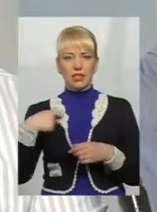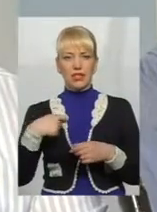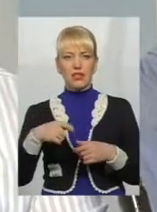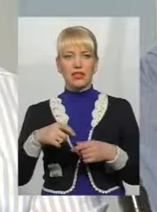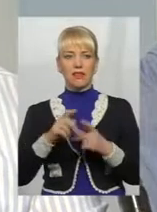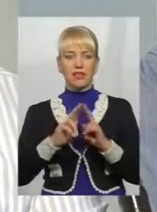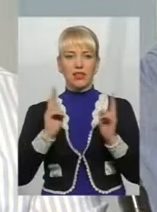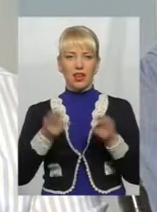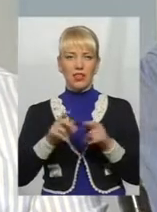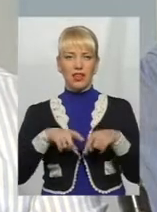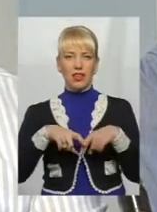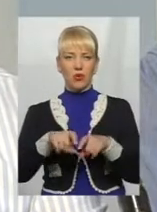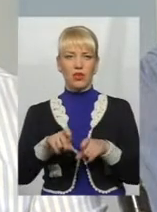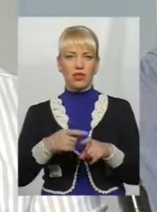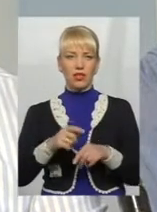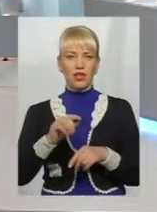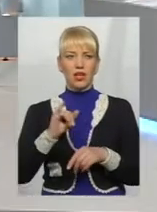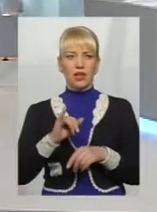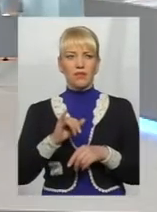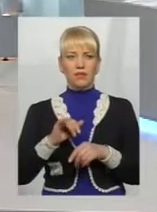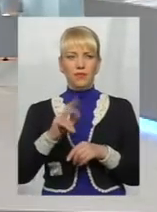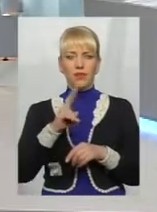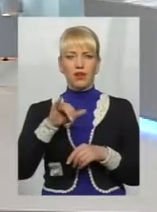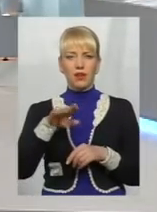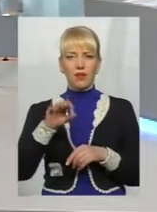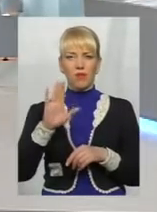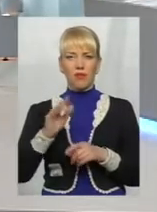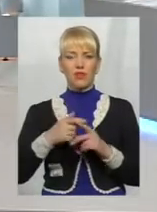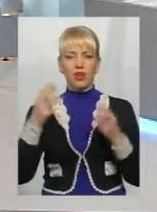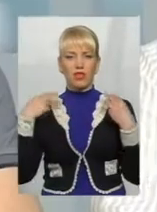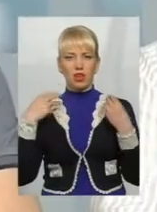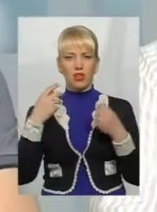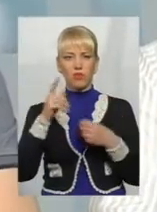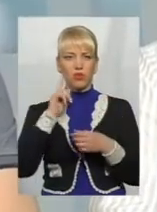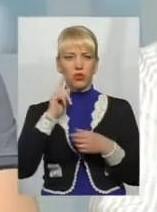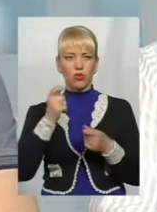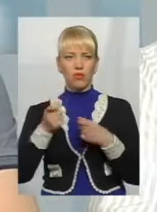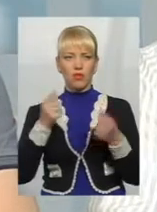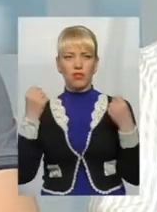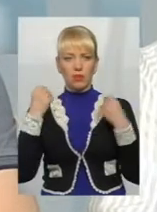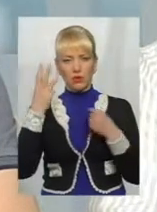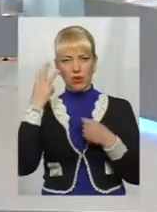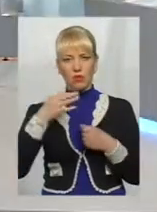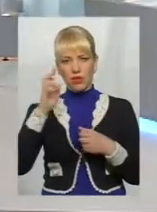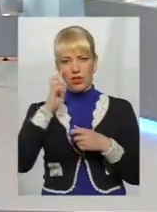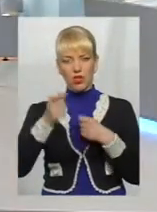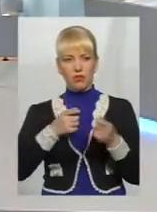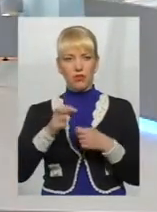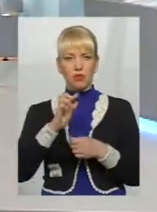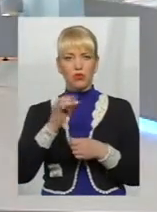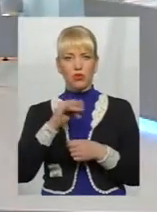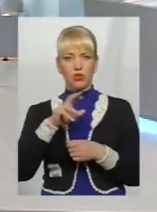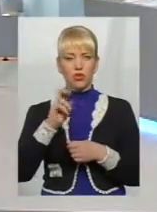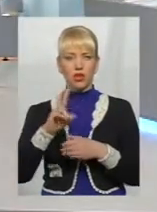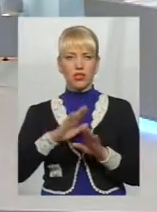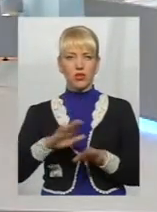атлетики в Хмельницькій області, Володимир Клімов, начальник управління молоді та спорту Хмельницької облдержадміністрації, та Анатолій Бурчак, заступник